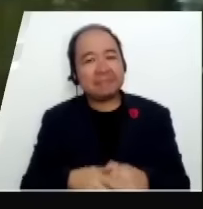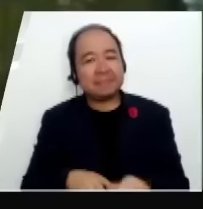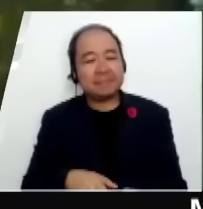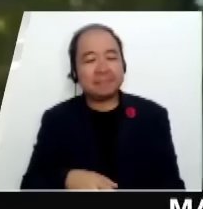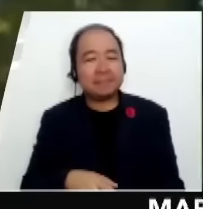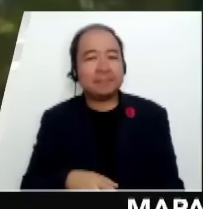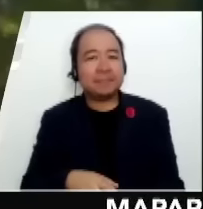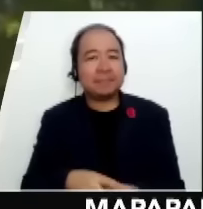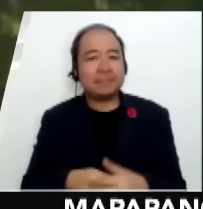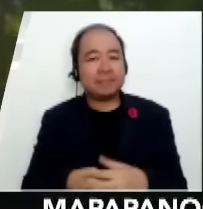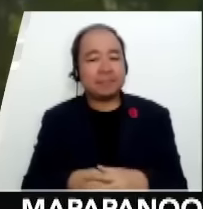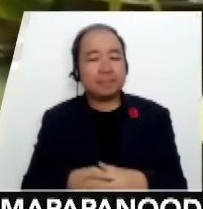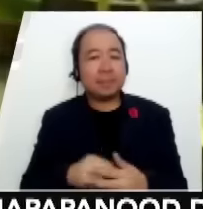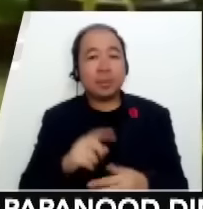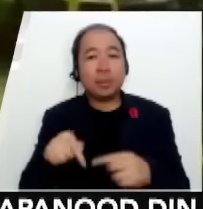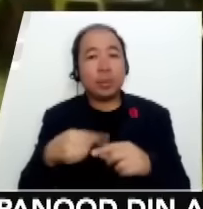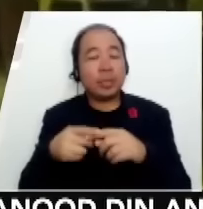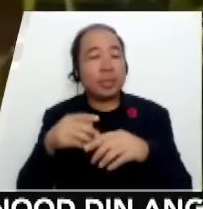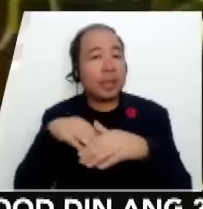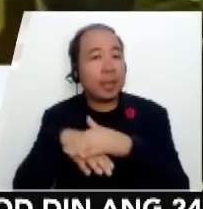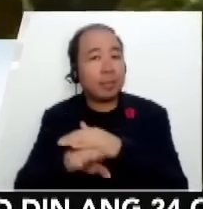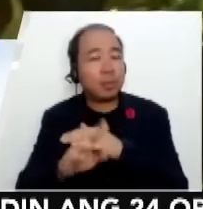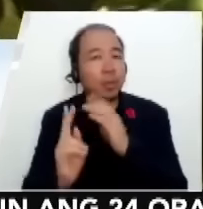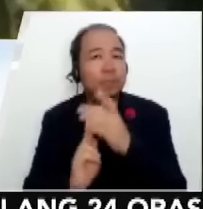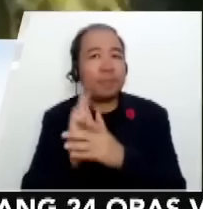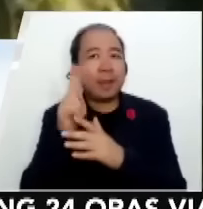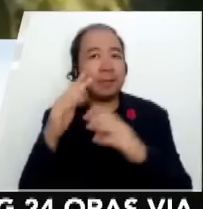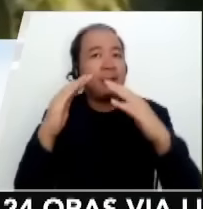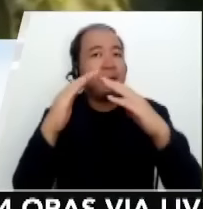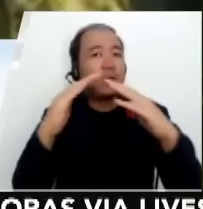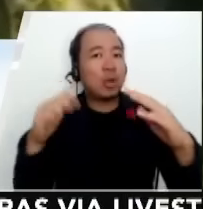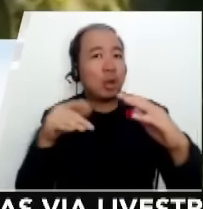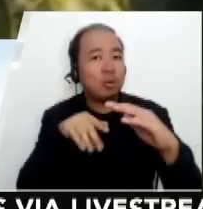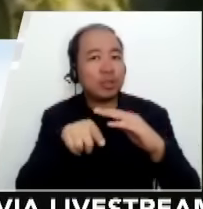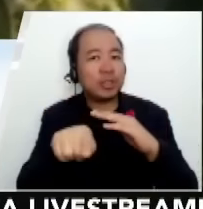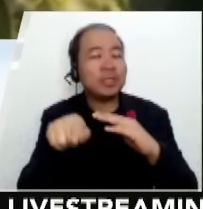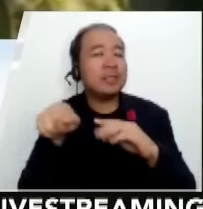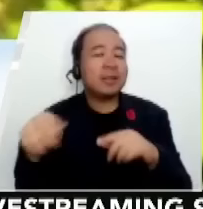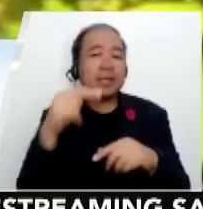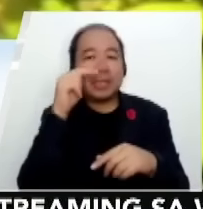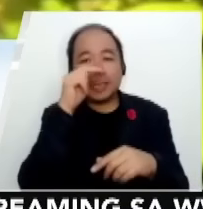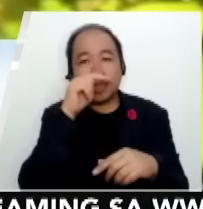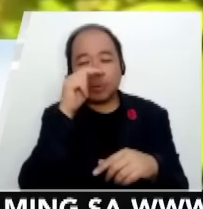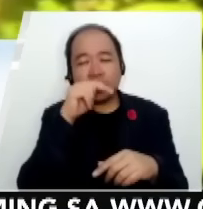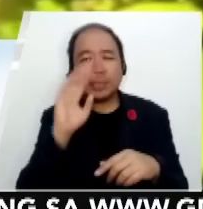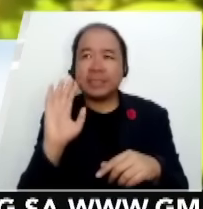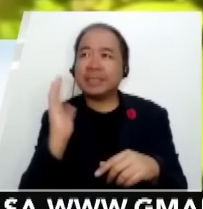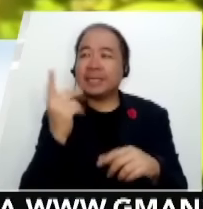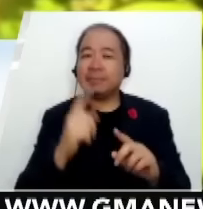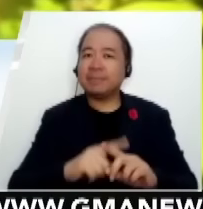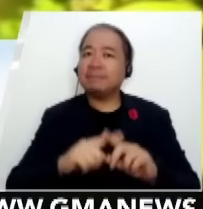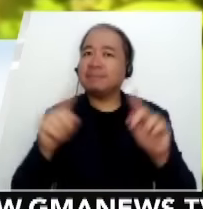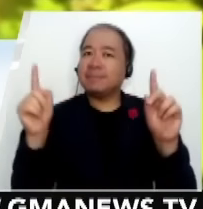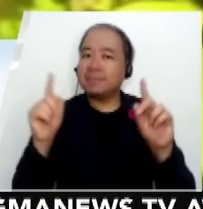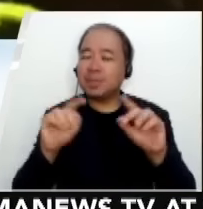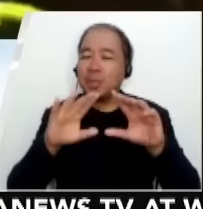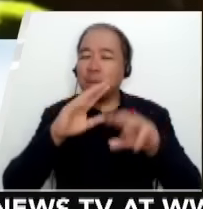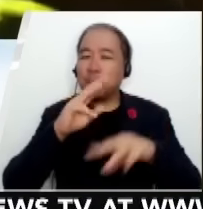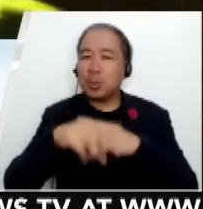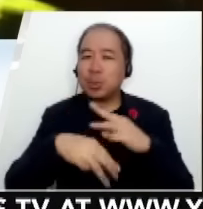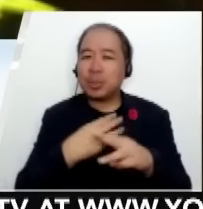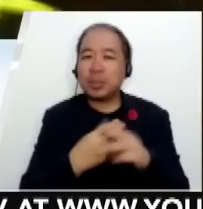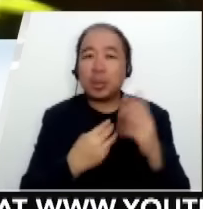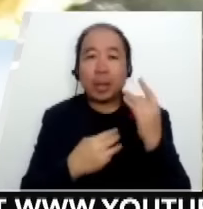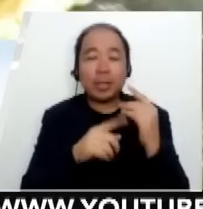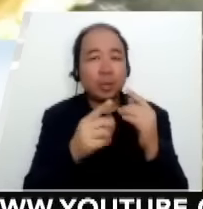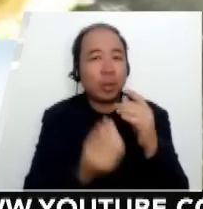Kapag pinasok mong plant nursery na ito sa Murcia, Negros Occidental, mistulang ka raw nasa ibang mundo. Ang mga halaman kasing tumutubo rito,